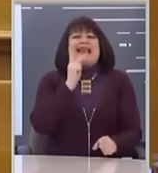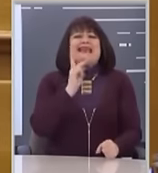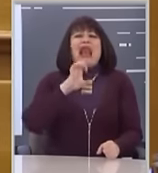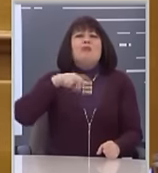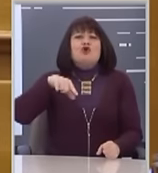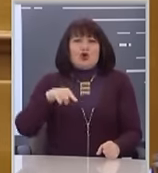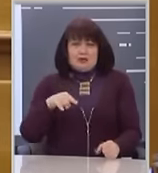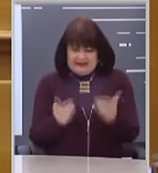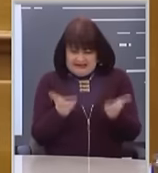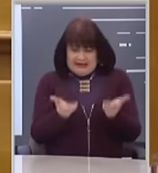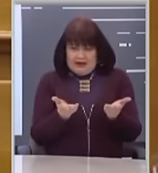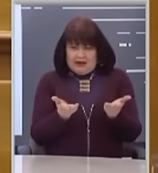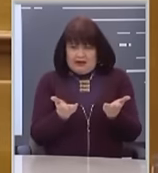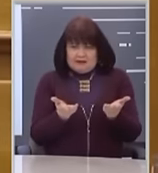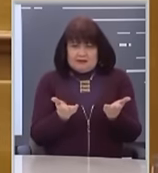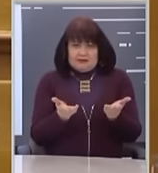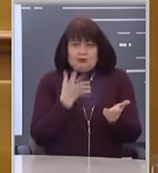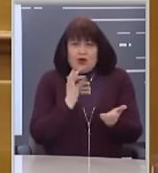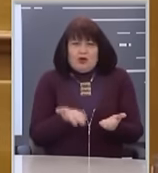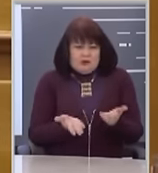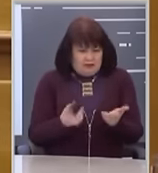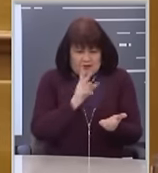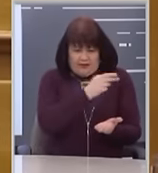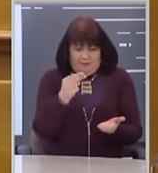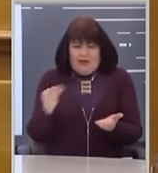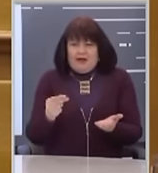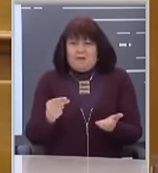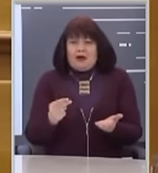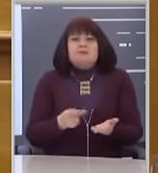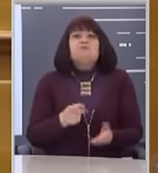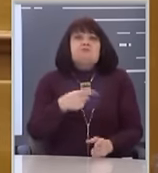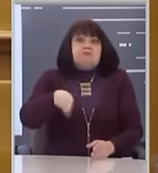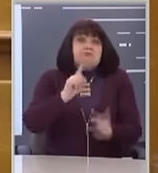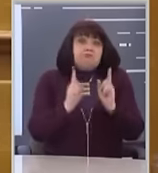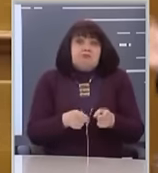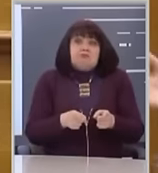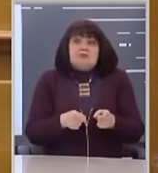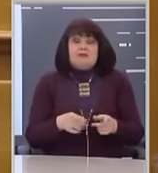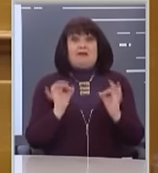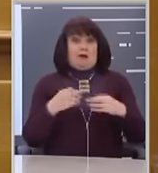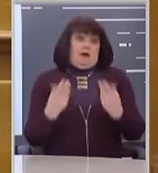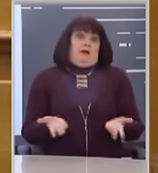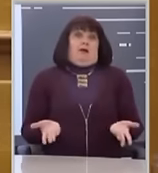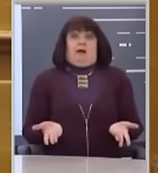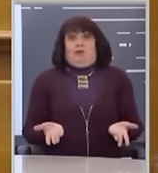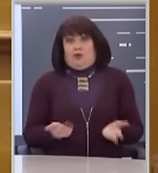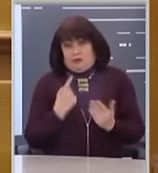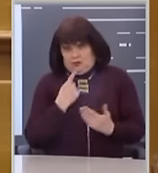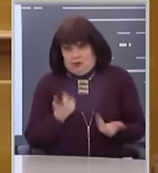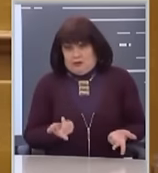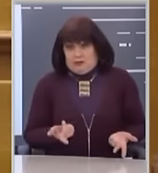Συγκρίνετε εσείς αν έχει κανένα νόημα και κρίνετε εσείς αν έχει νόημα. Βεβαίως, αλίμονο, αλίμονο.